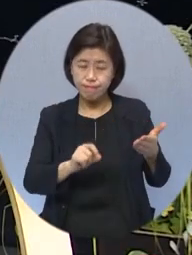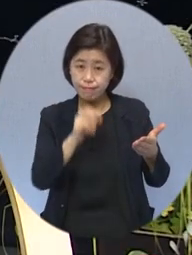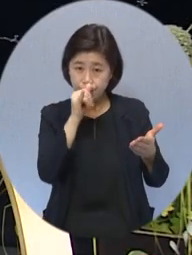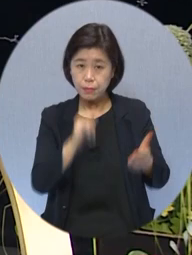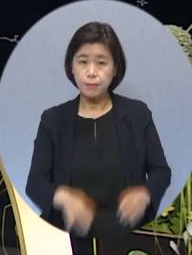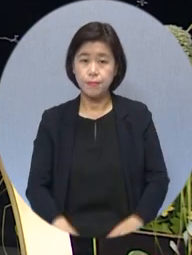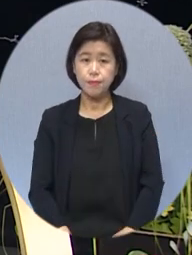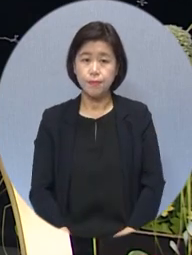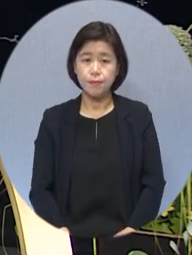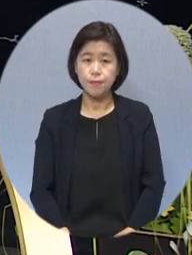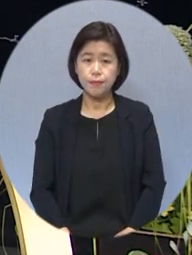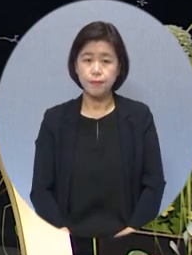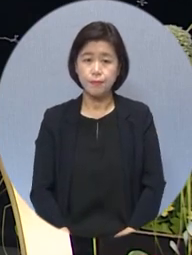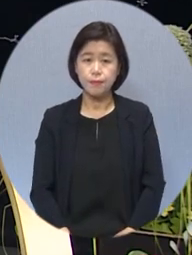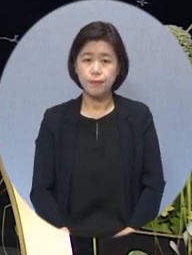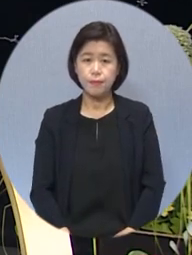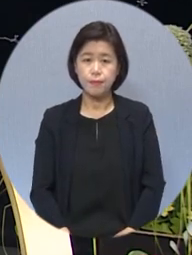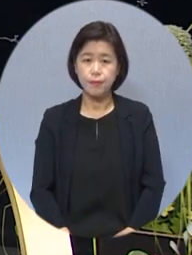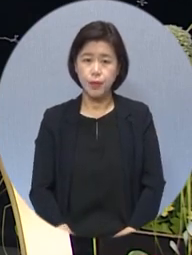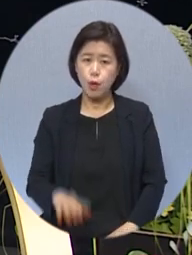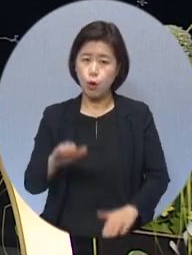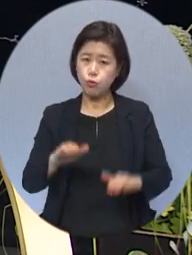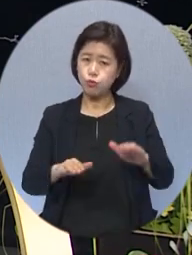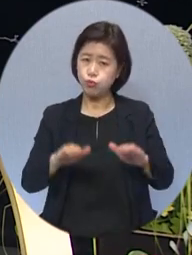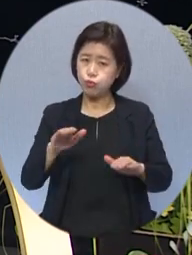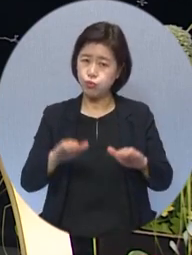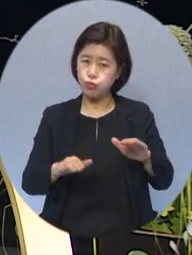다리나 고갯짓으로 해결할 수 있는 균형이 아니어서